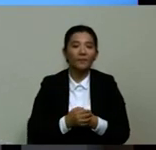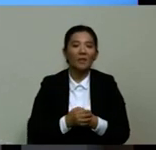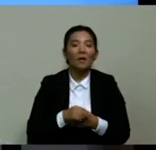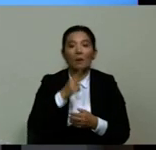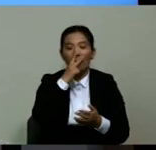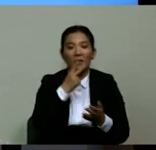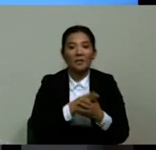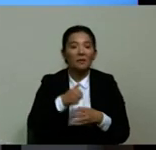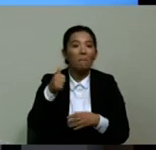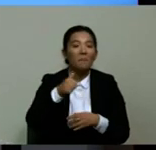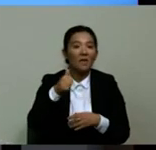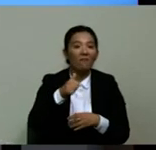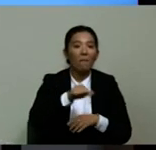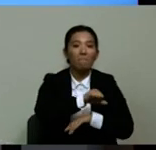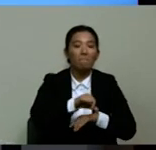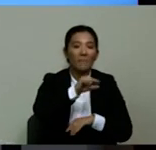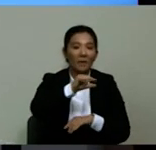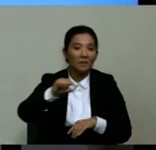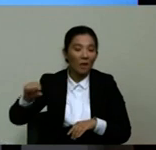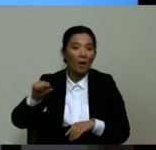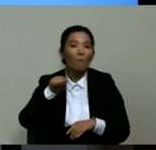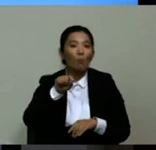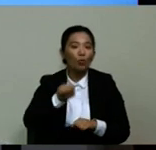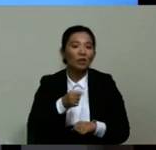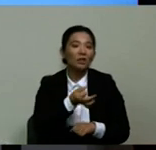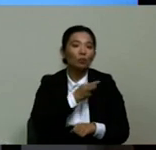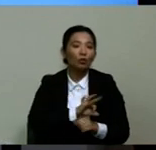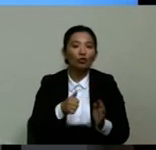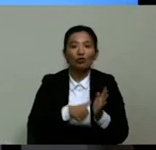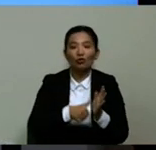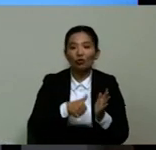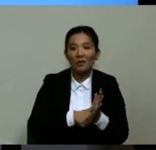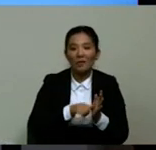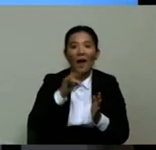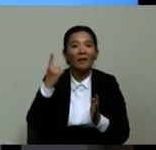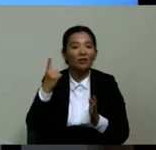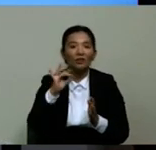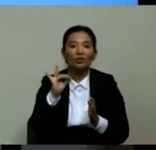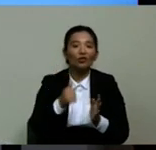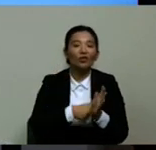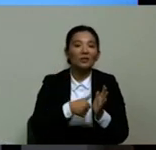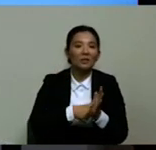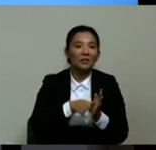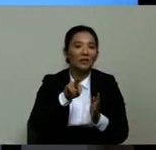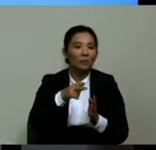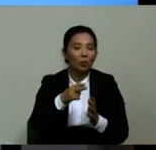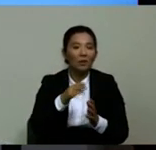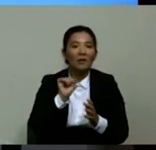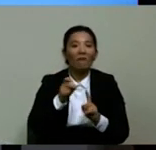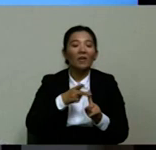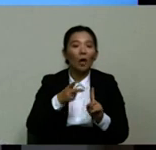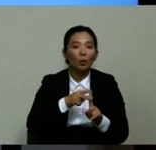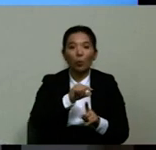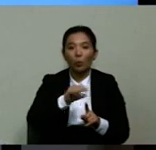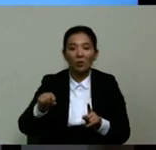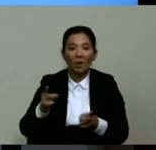То есть смотрите, первая полоса, на первую полосу мы можем использовать 1 из 6, да, 6 способов. На вторую полосу